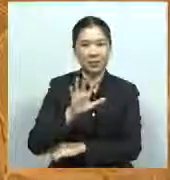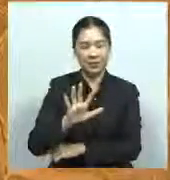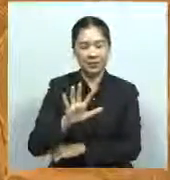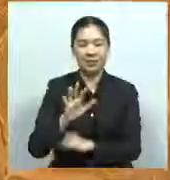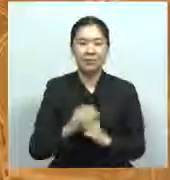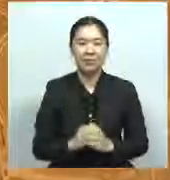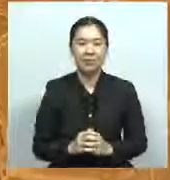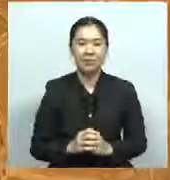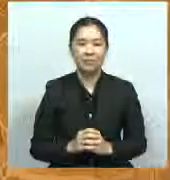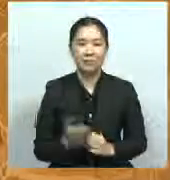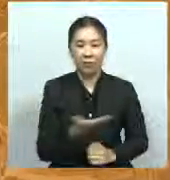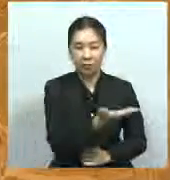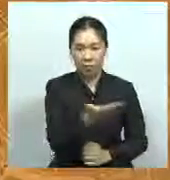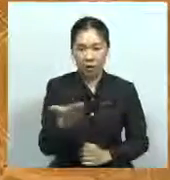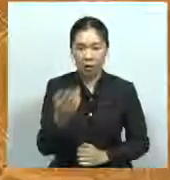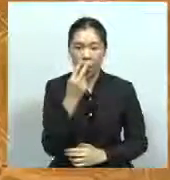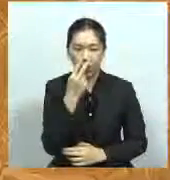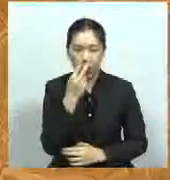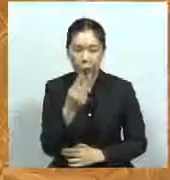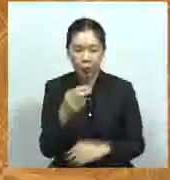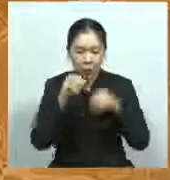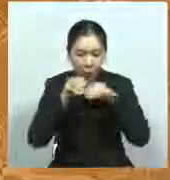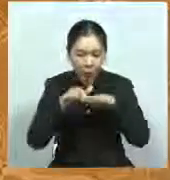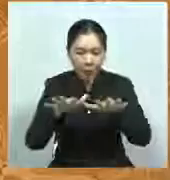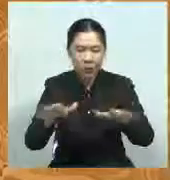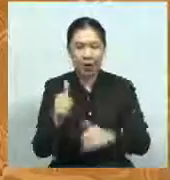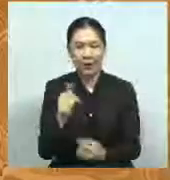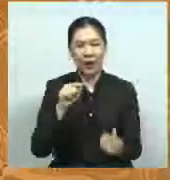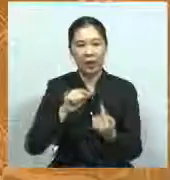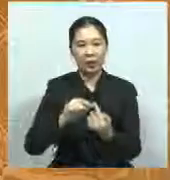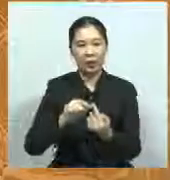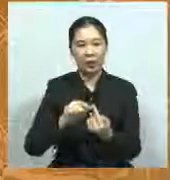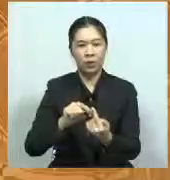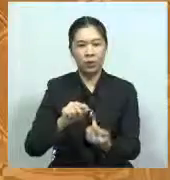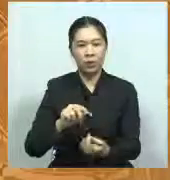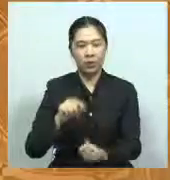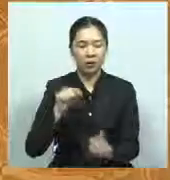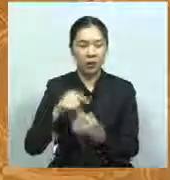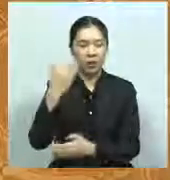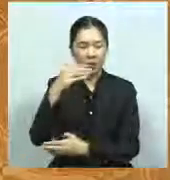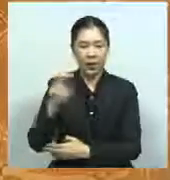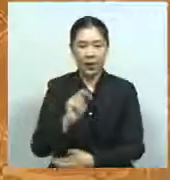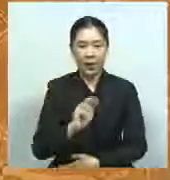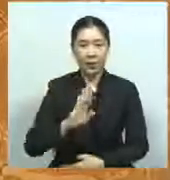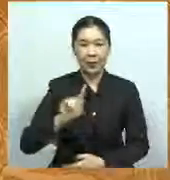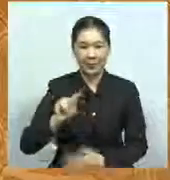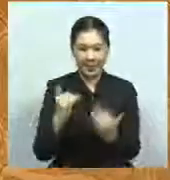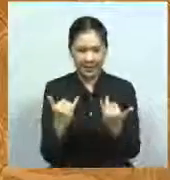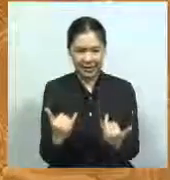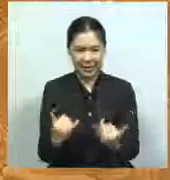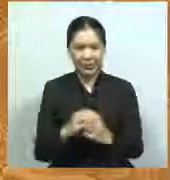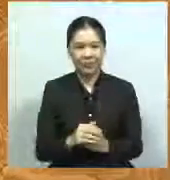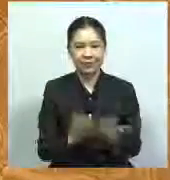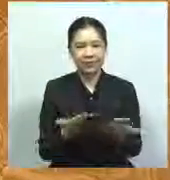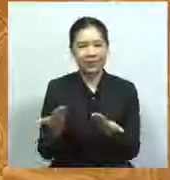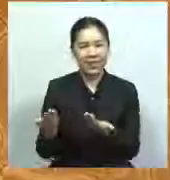13:25 นาทีซึ่งทุกท่านสามารถติดตามการถ่ายทอดสดผ่านทางสถานีวิทยุโทรทัศน์แห่งประเทศไทย NBT ได้ช่วงนี้ฉันกลับไป